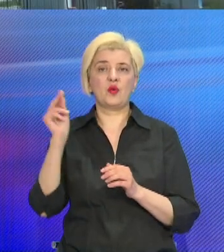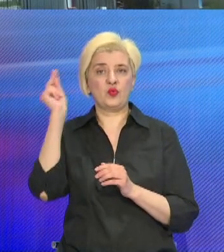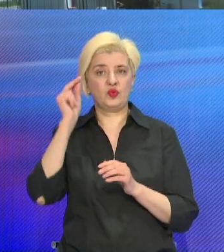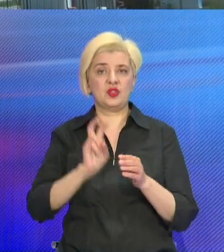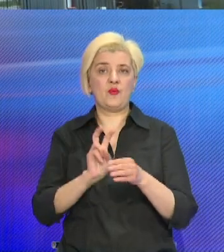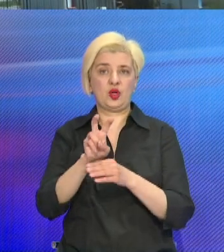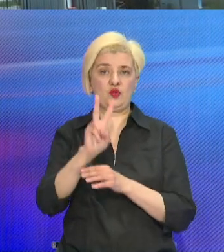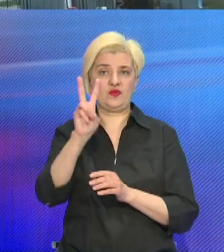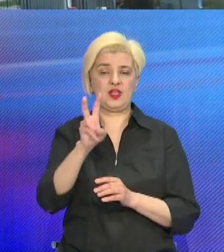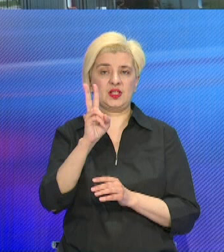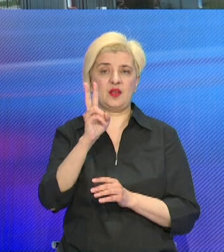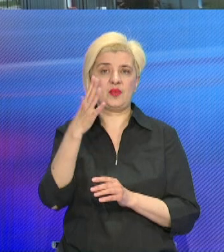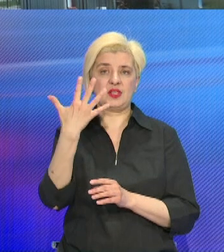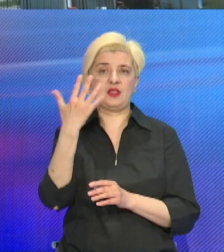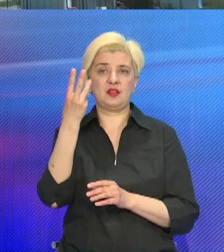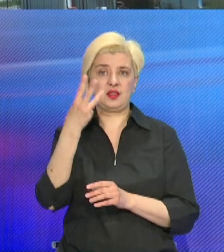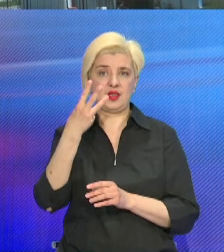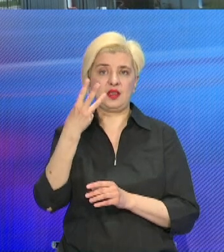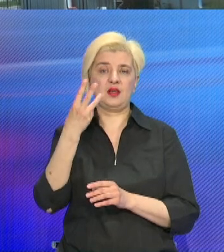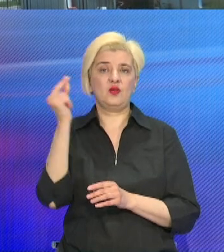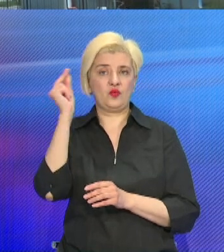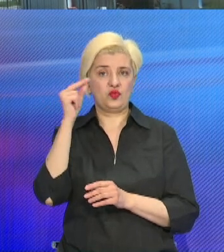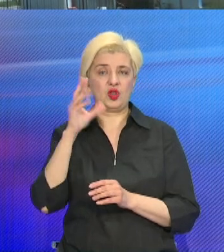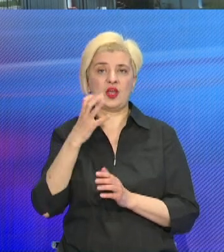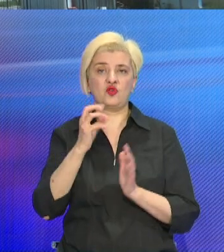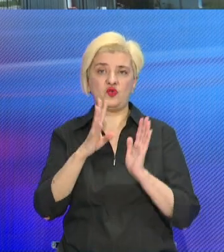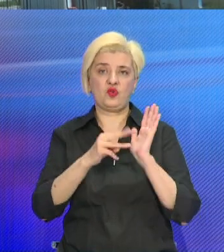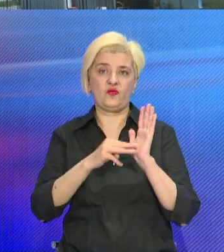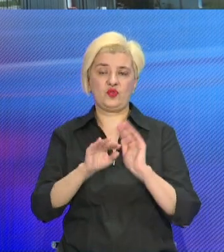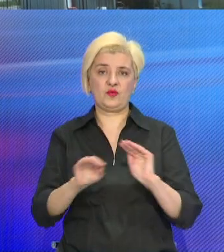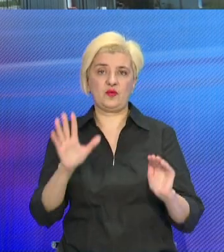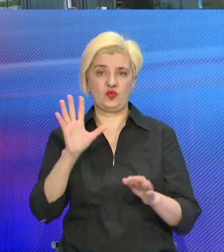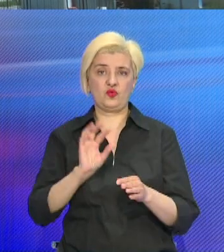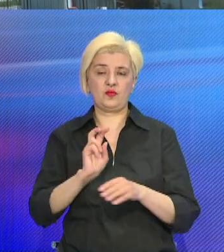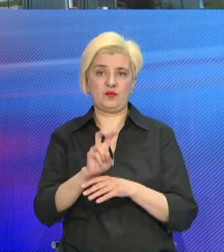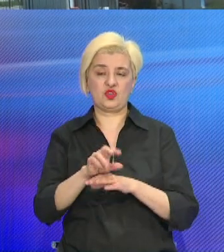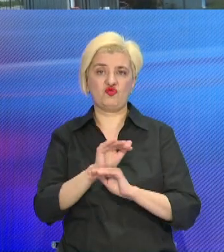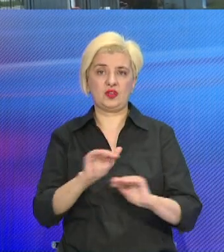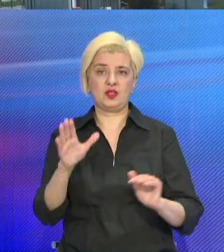вучни. Еще 48 ребят станут выхованцами дитячего сада.